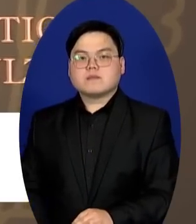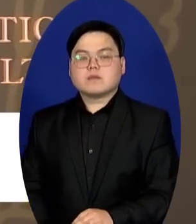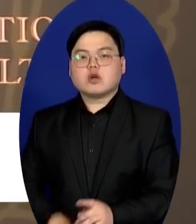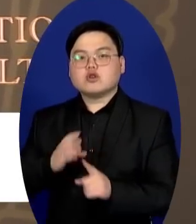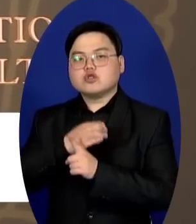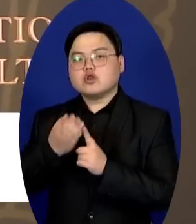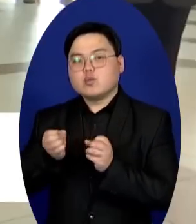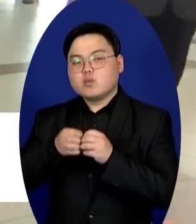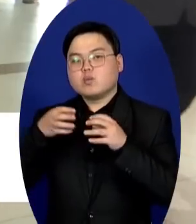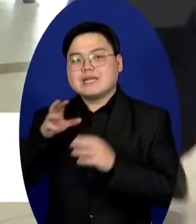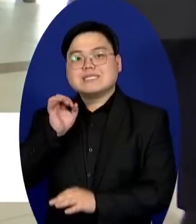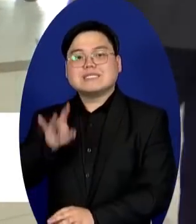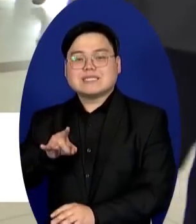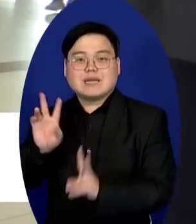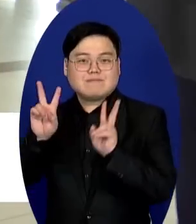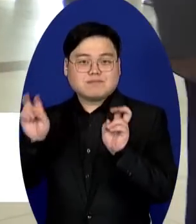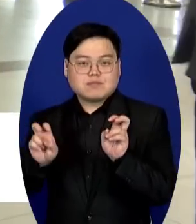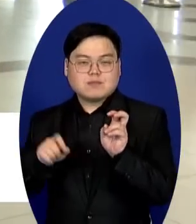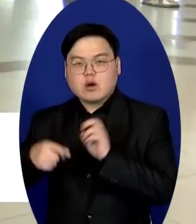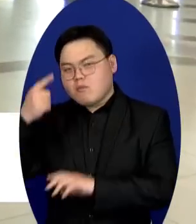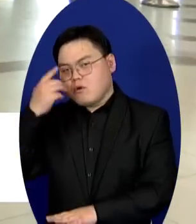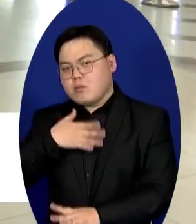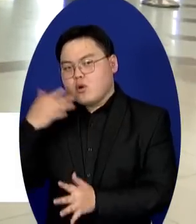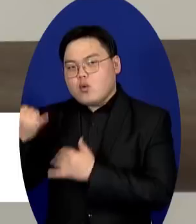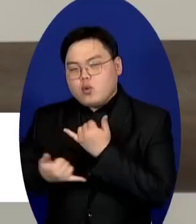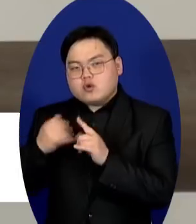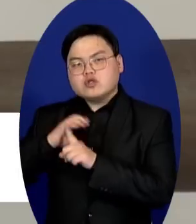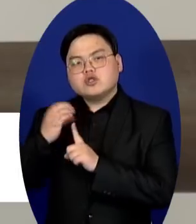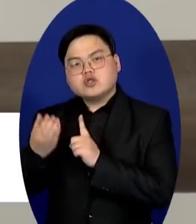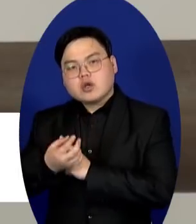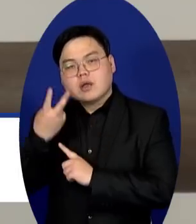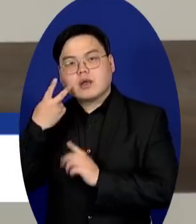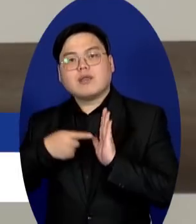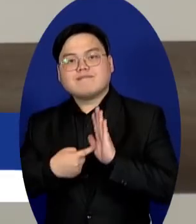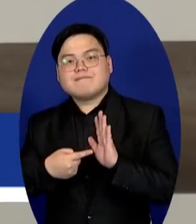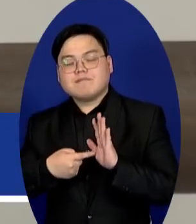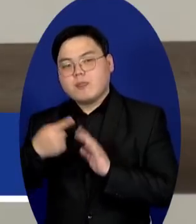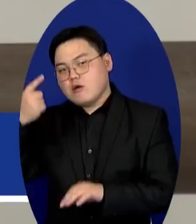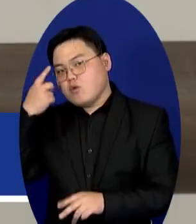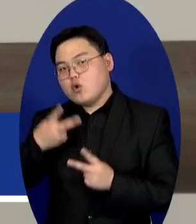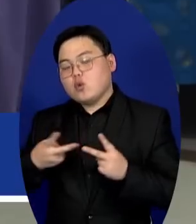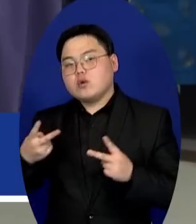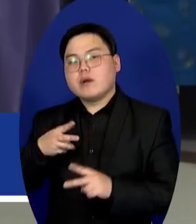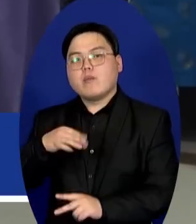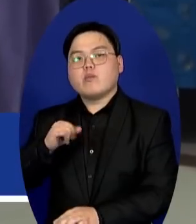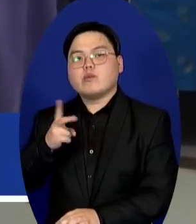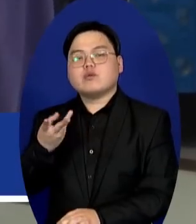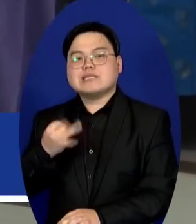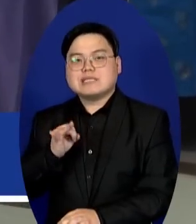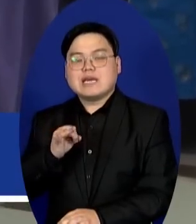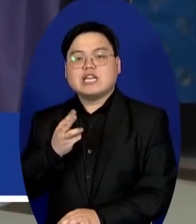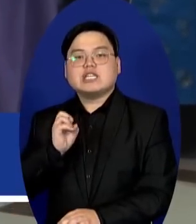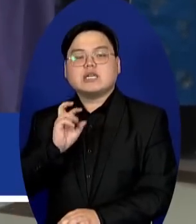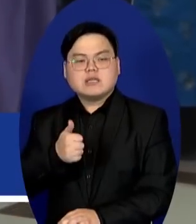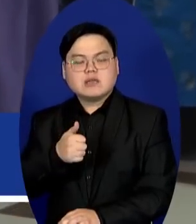Соёлын бүтээлч сар аяны хүрээнд монголчуудын уламжлалт аж ахуй соёл үзэсгэлэн зохион байгуулж байна. Монголын үндэсний музей шилдэг үзмэрийн дээдсээ олон